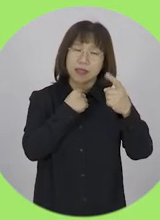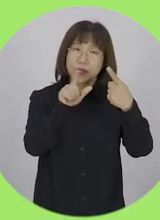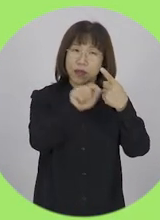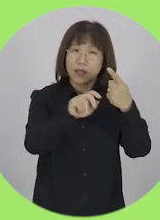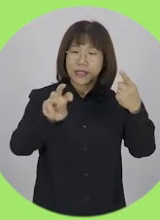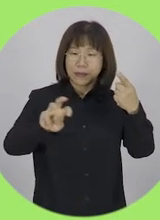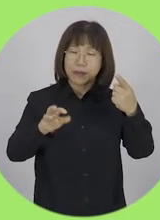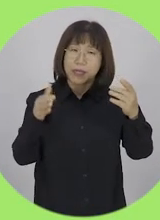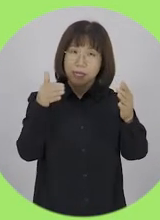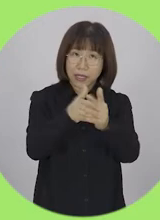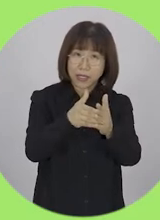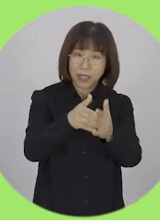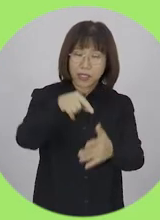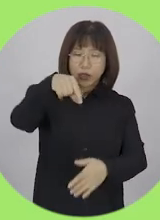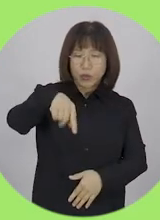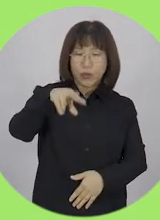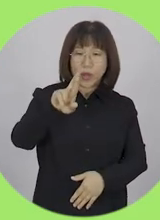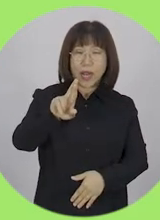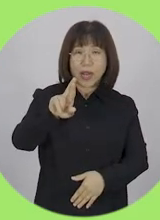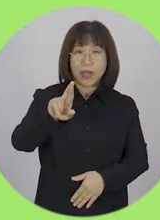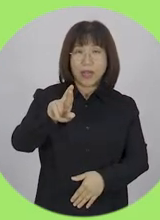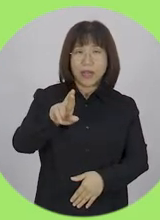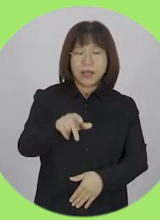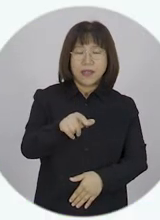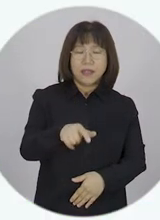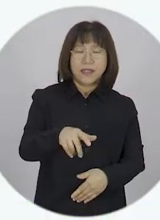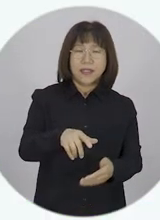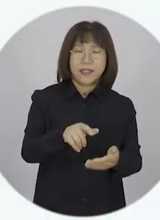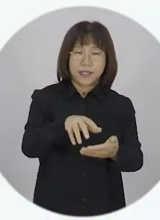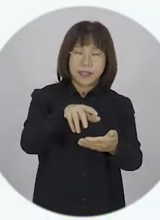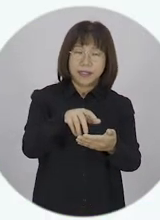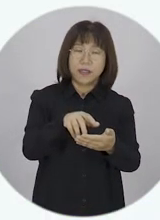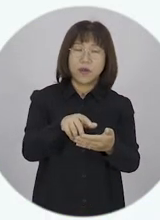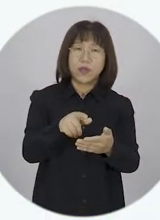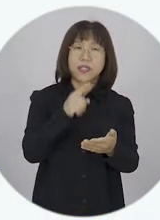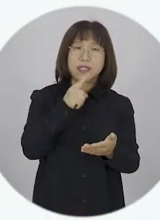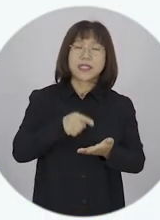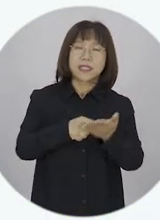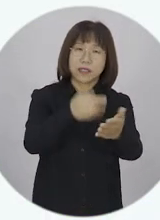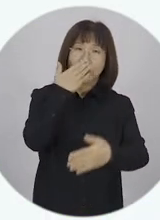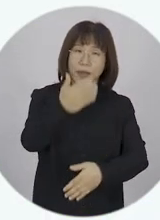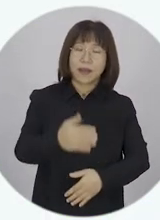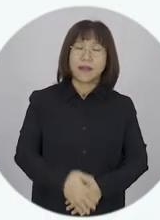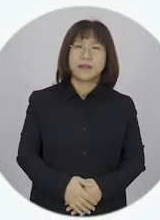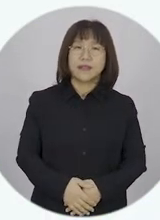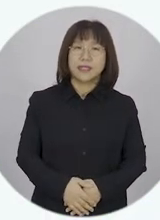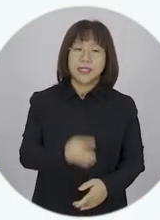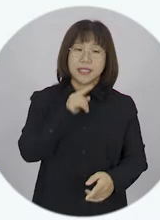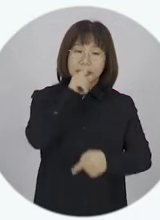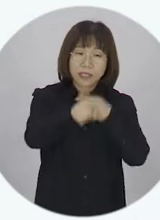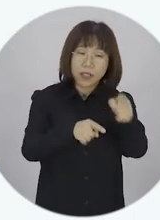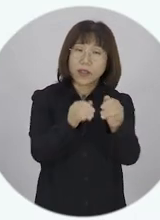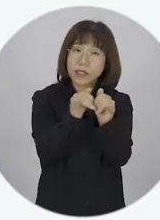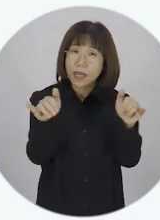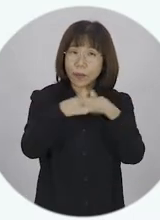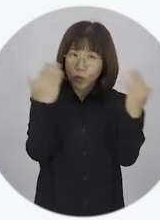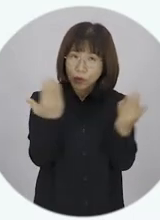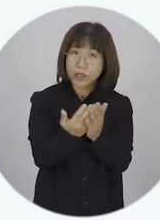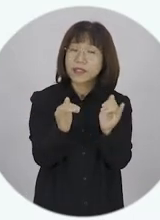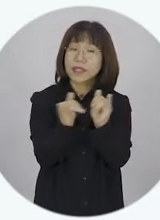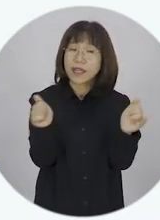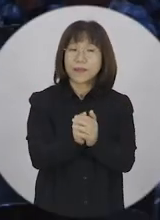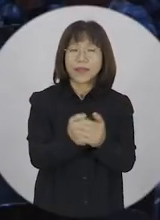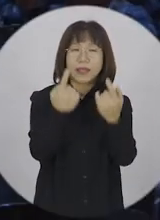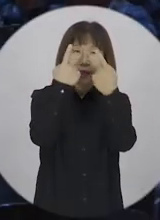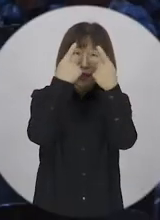오프라인 현장 참가를 원하는 꿈이 는 오는 11월 30일까지 홍보물의 qr 코드를 스캔해 신청하면 됩니다